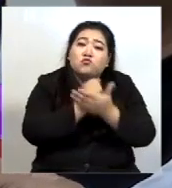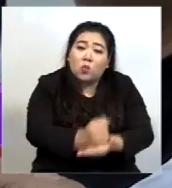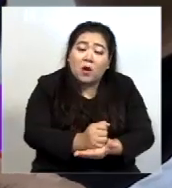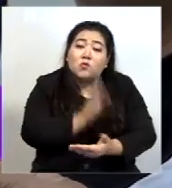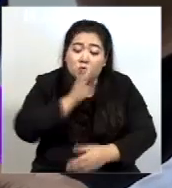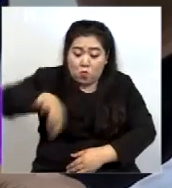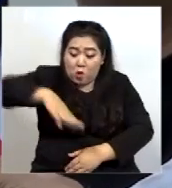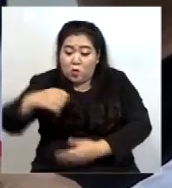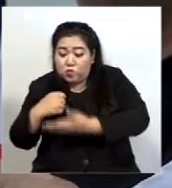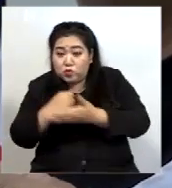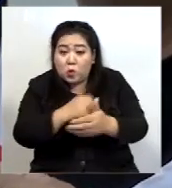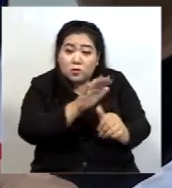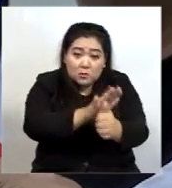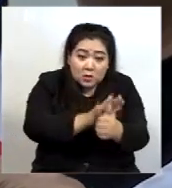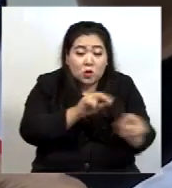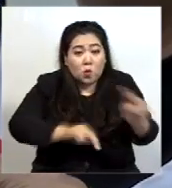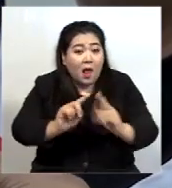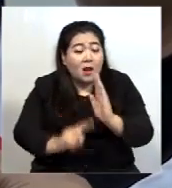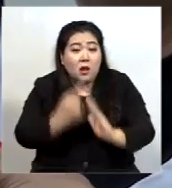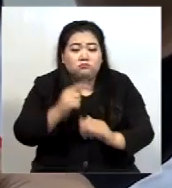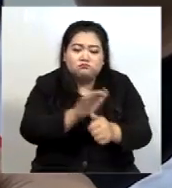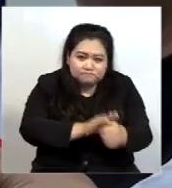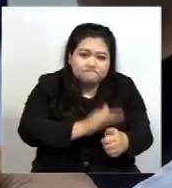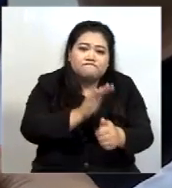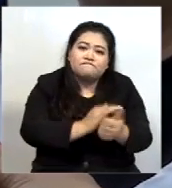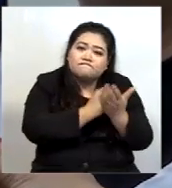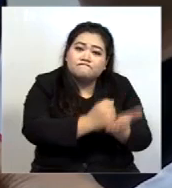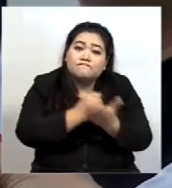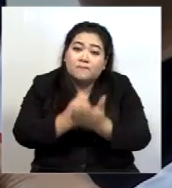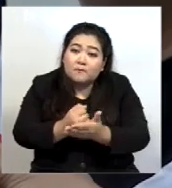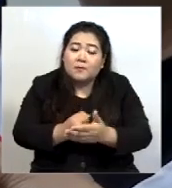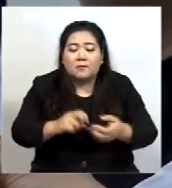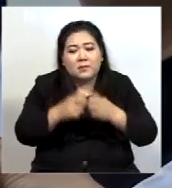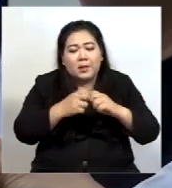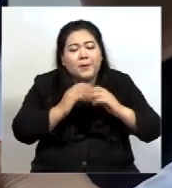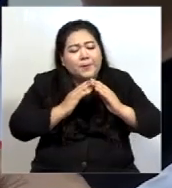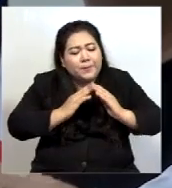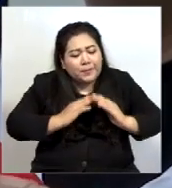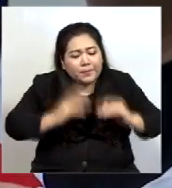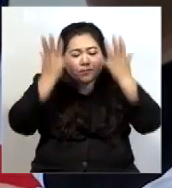ช่วยเหลือหรือเข้าไปดูแลได้ตั้งแต่ต้นนะครับเหตุการณ์พวกนี้ก็จะบรรเทาเบาบางลงนะครับ